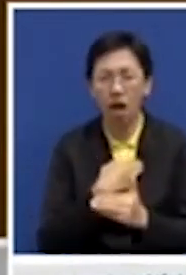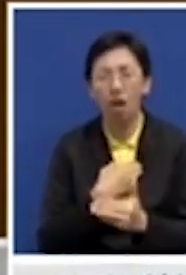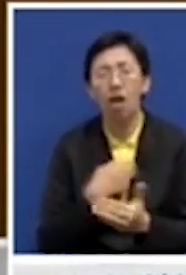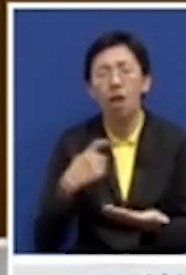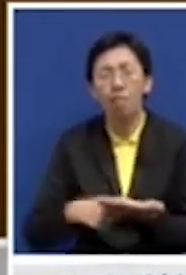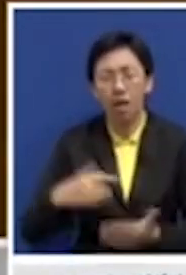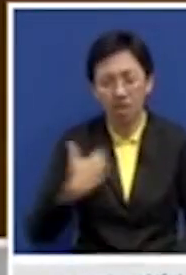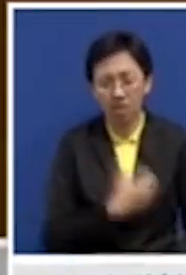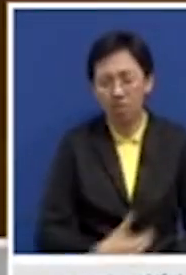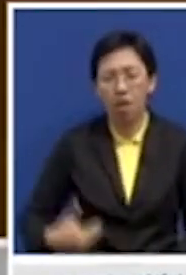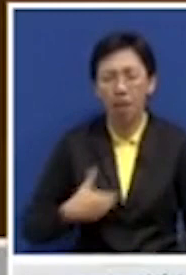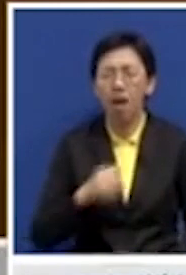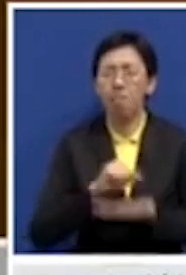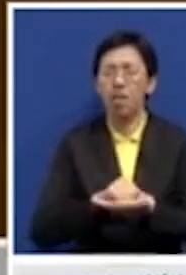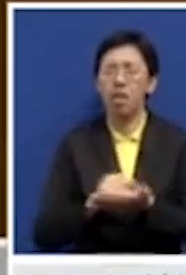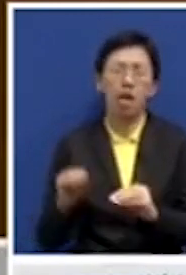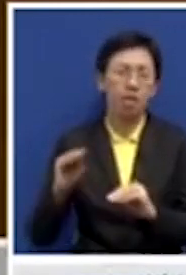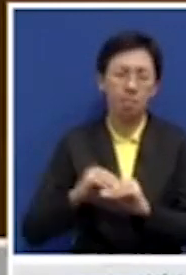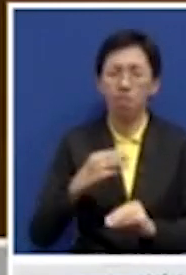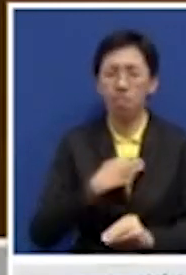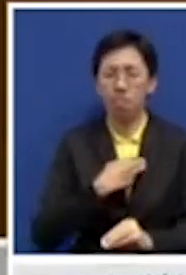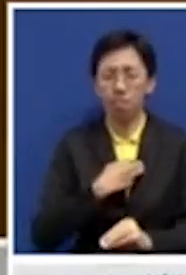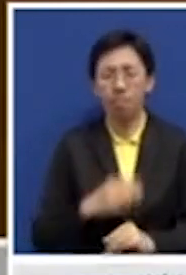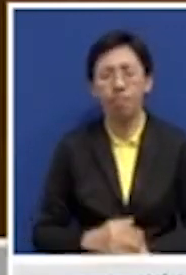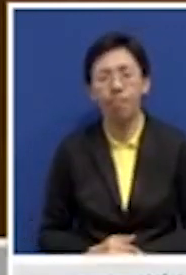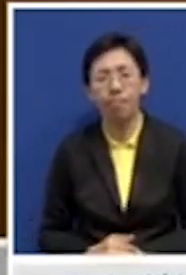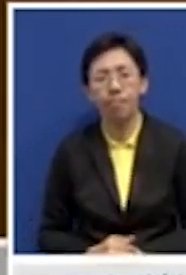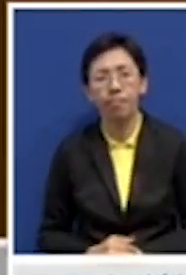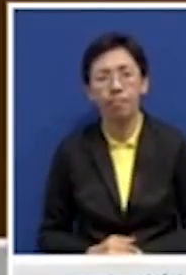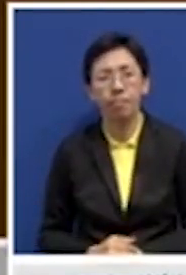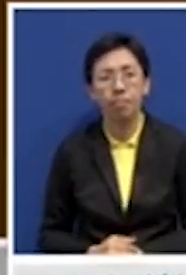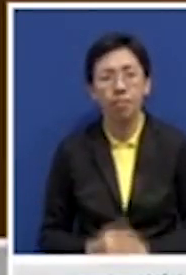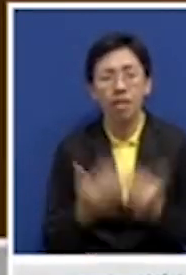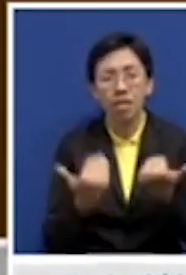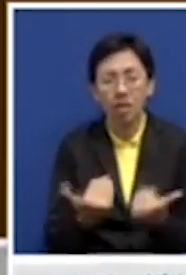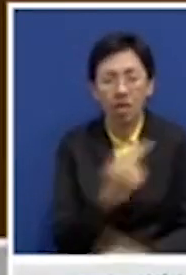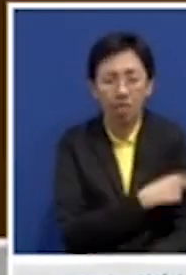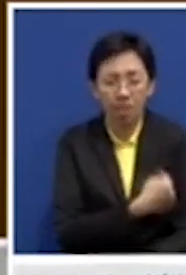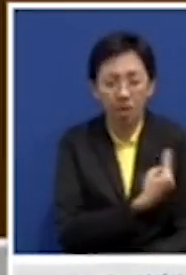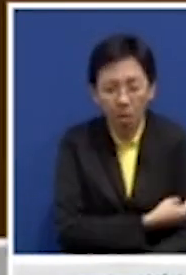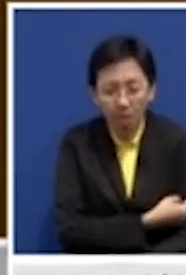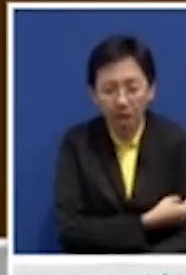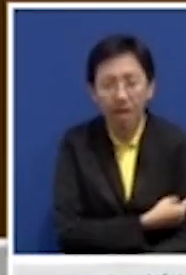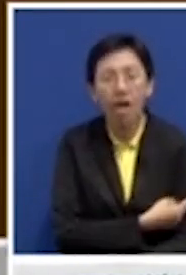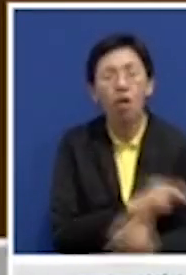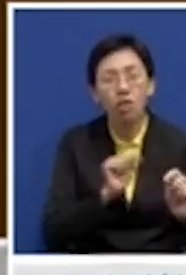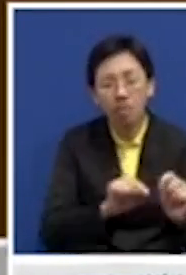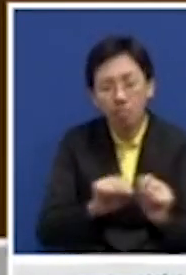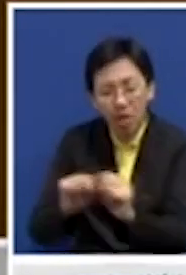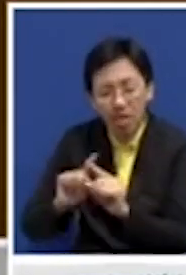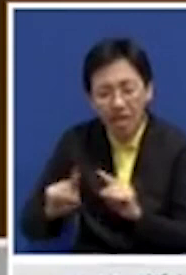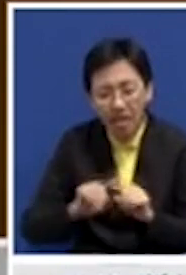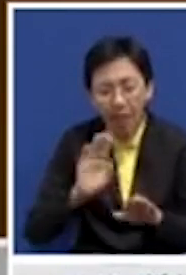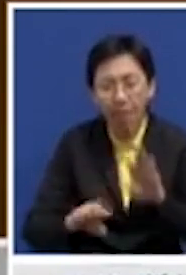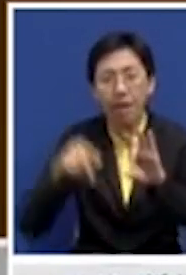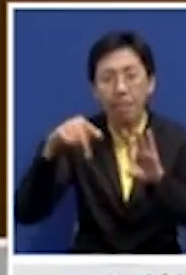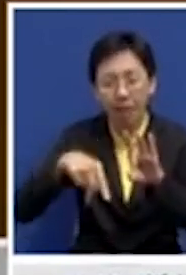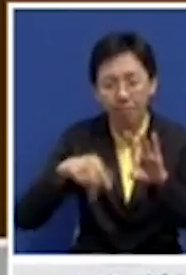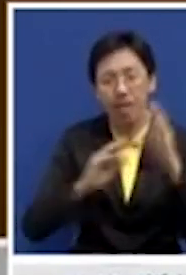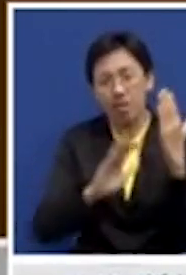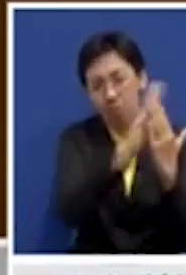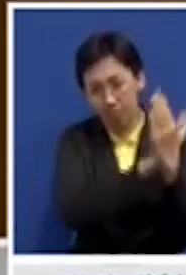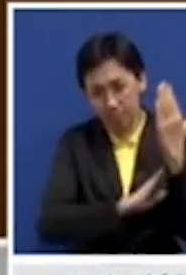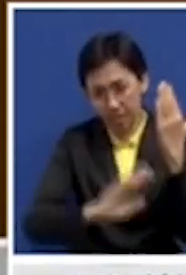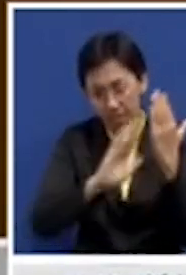สุขภาพนะครับขณะนี้เรามีโรงพยาบาลสาธารณสุขตำบลประมาณ 8,000 แห่งทั่วประเท